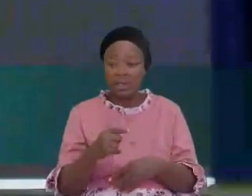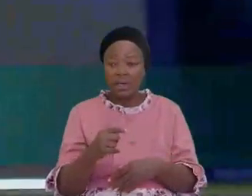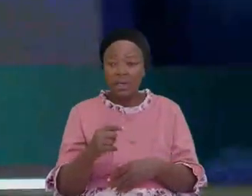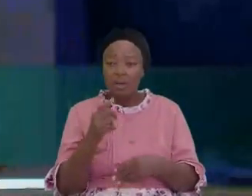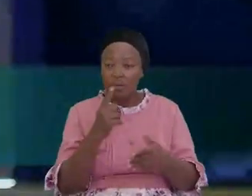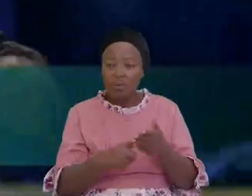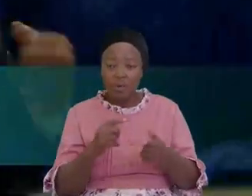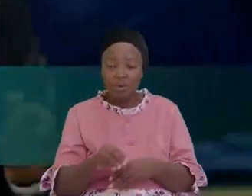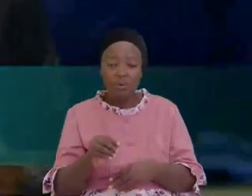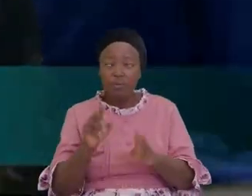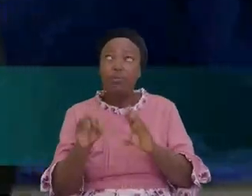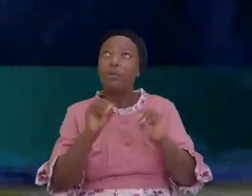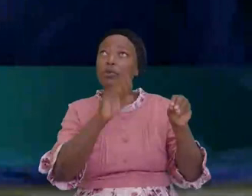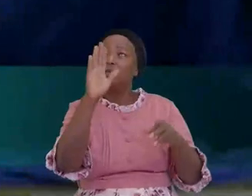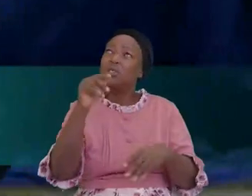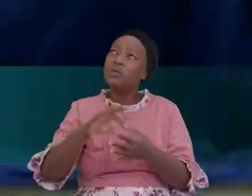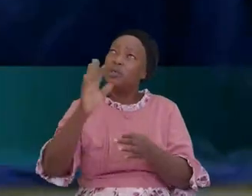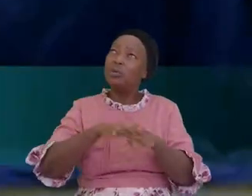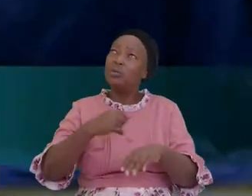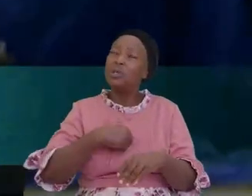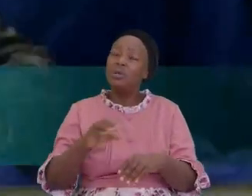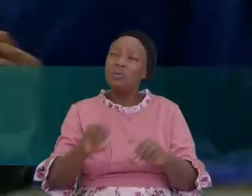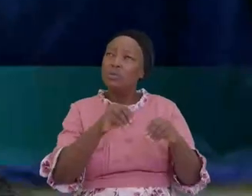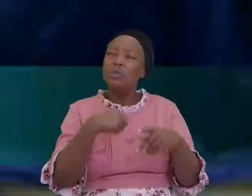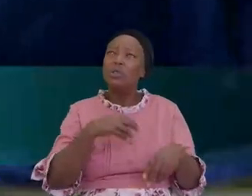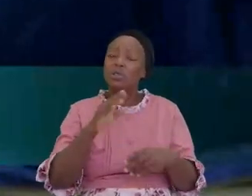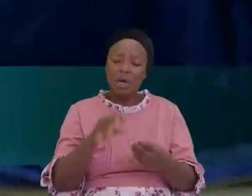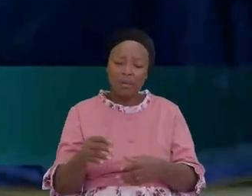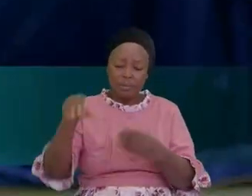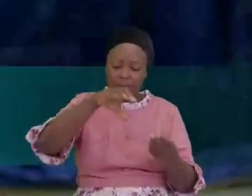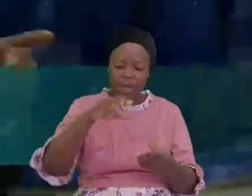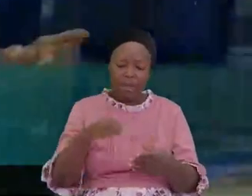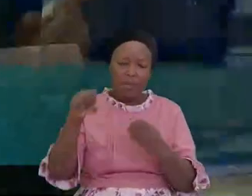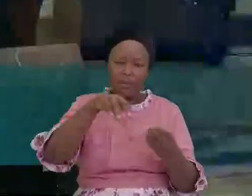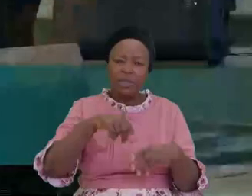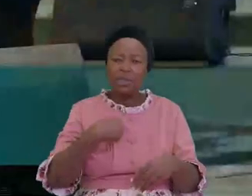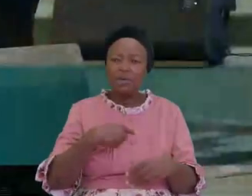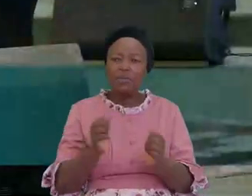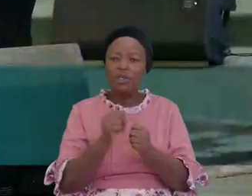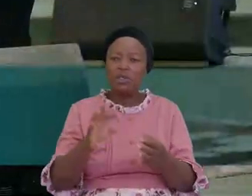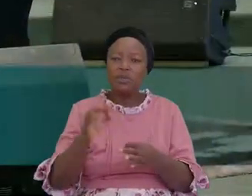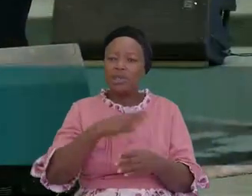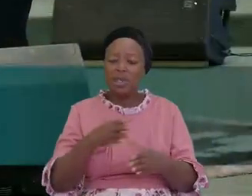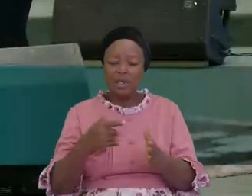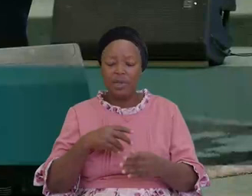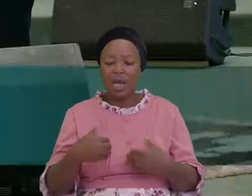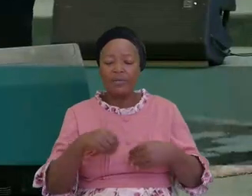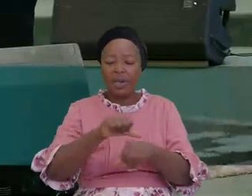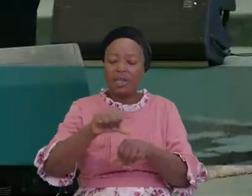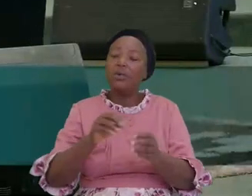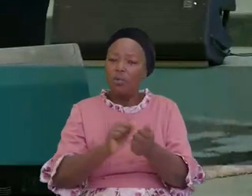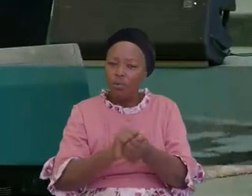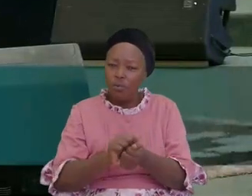Il y a des gens qui disent, mets ton esprit sur moi, mets ton esprit sur moi, baptise-moi du Saint-Esprit. Je veux avoir la puissance, je veux la puissance. Lave la